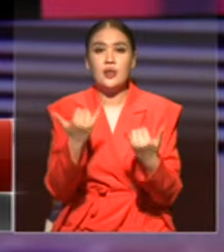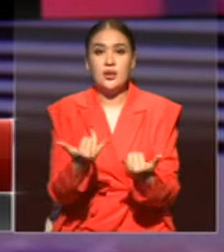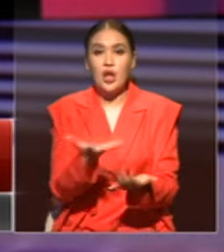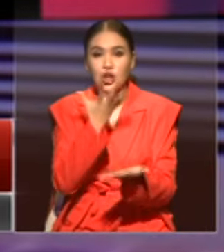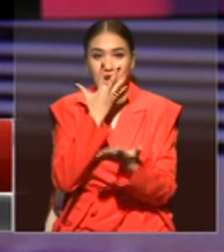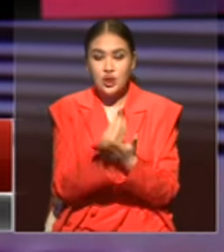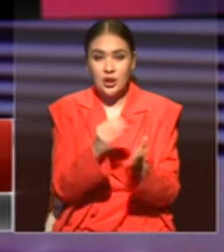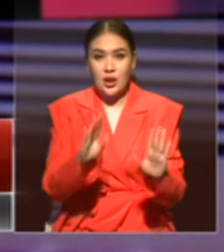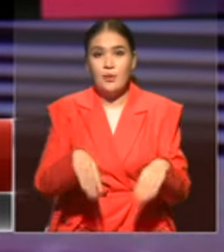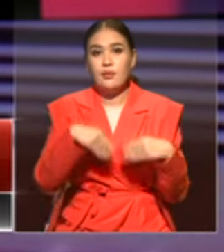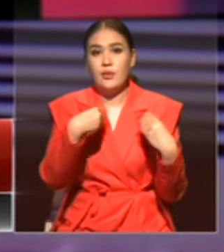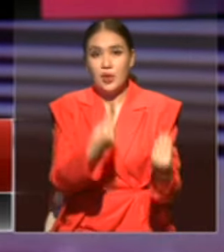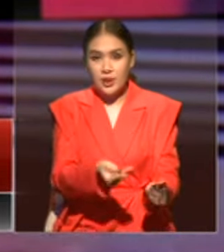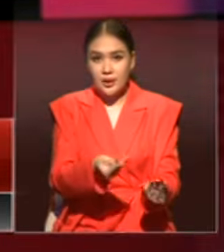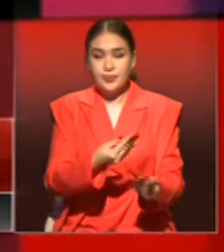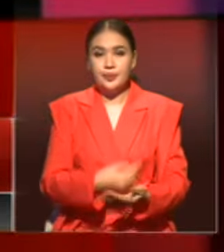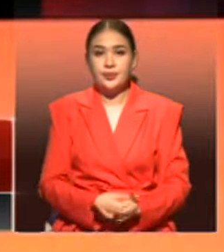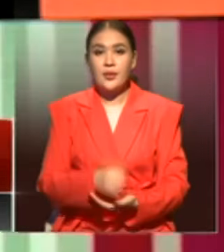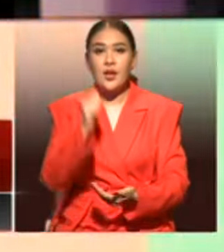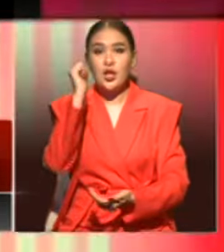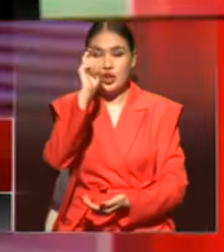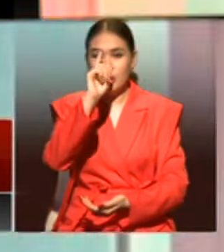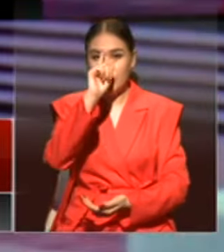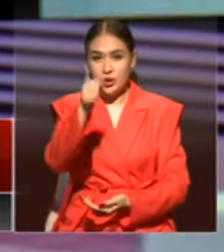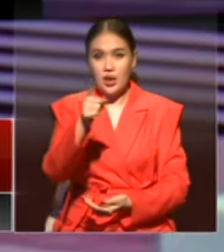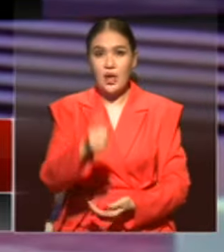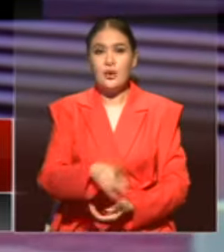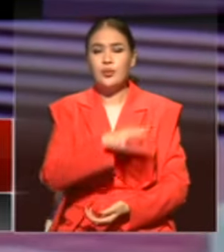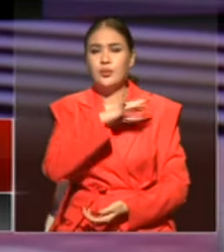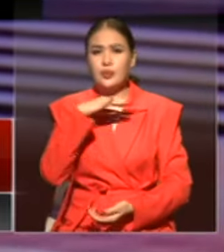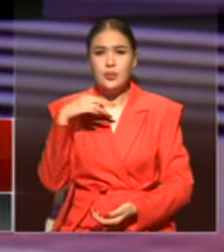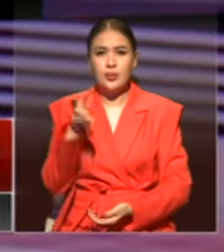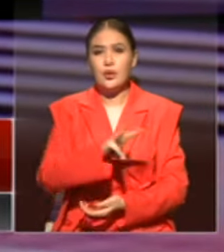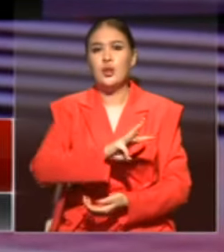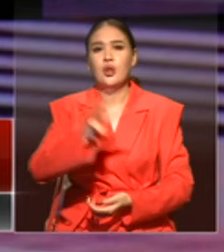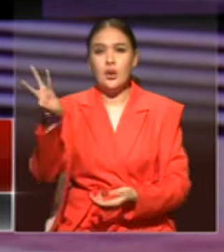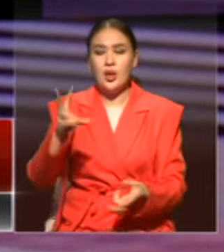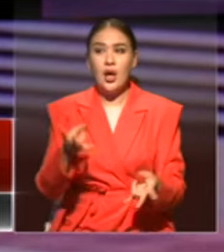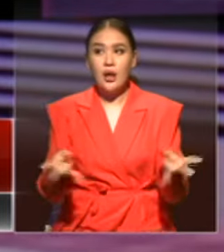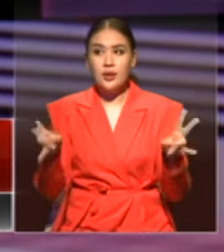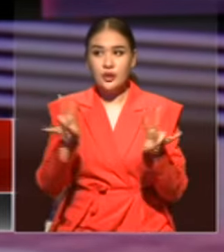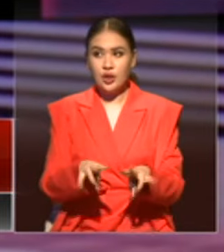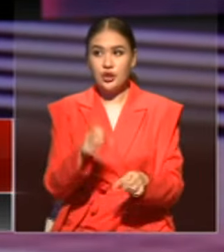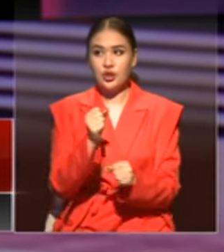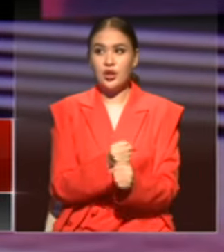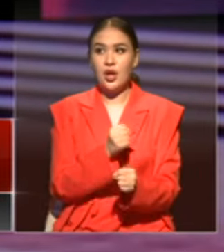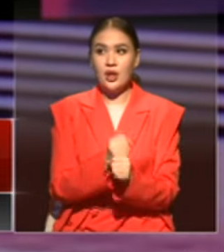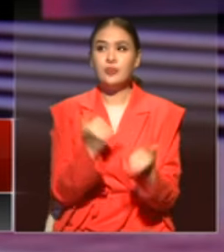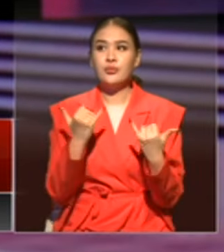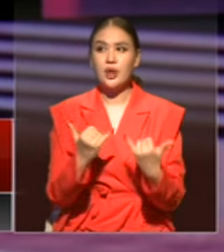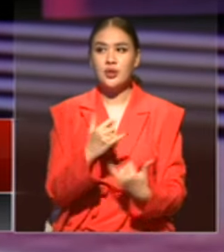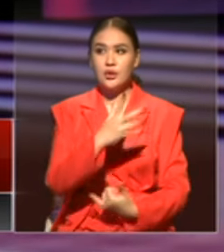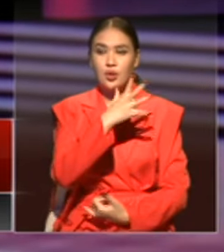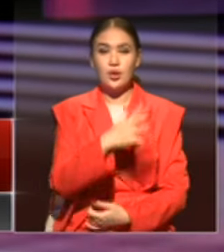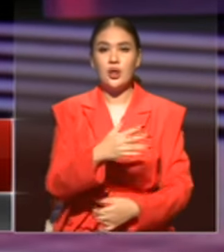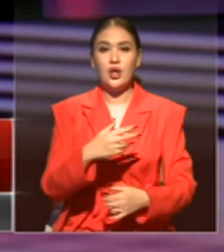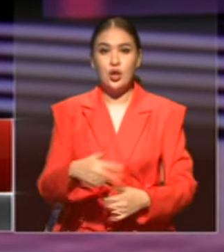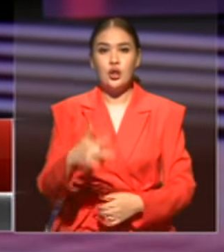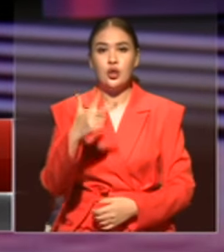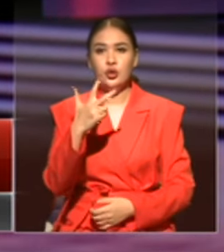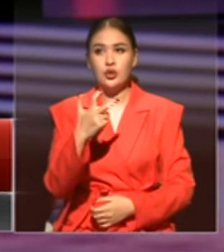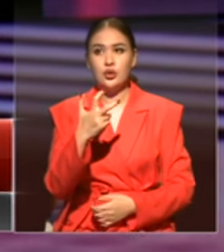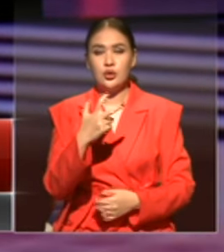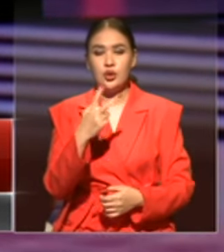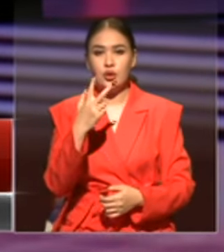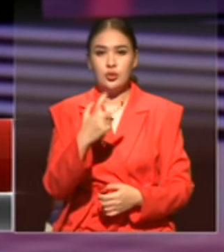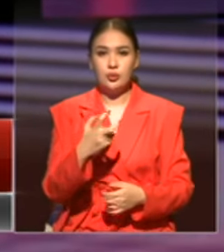беріп, осы қазір қалдыққа батып баратамыз. Жылына бәленбай миллион тонна қалдық шығарылады. Қазірдің өзінде 3200-дей